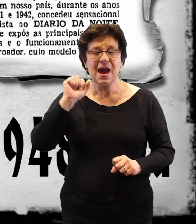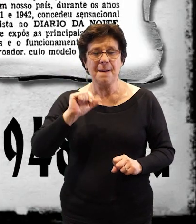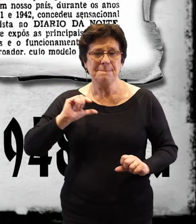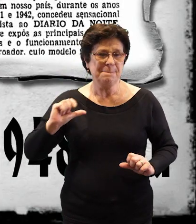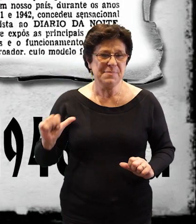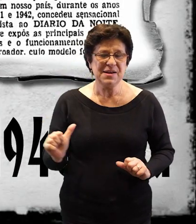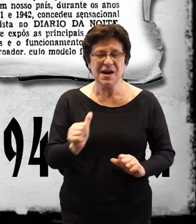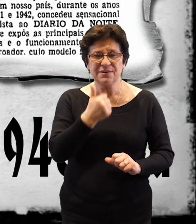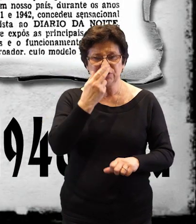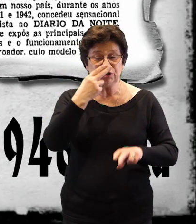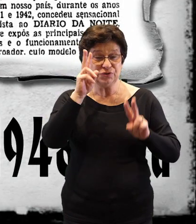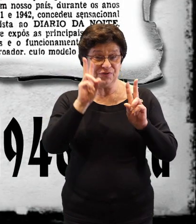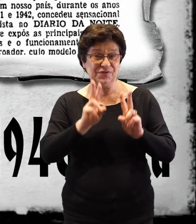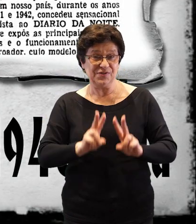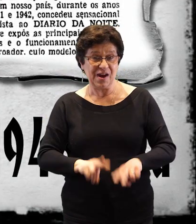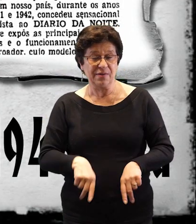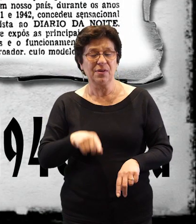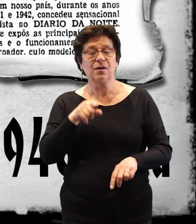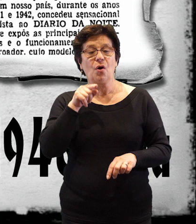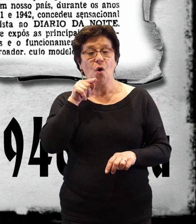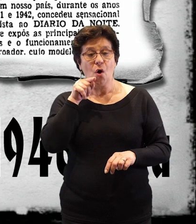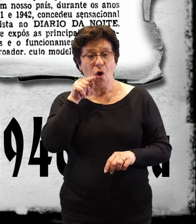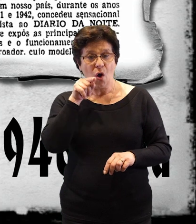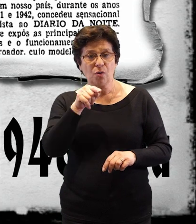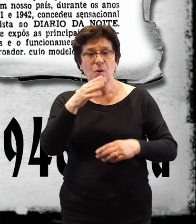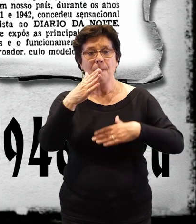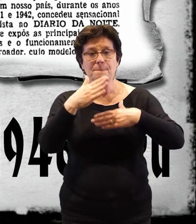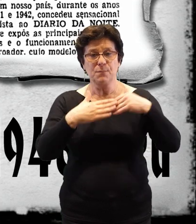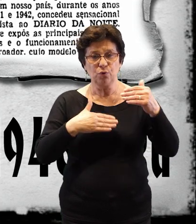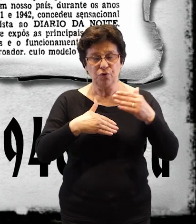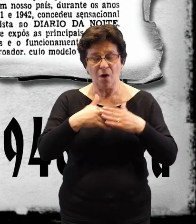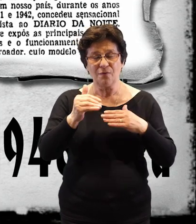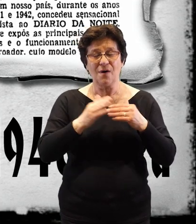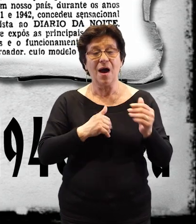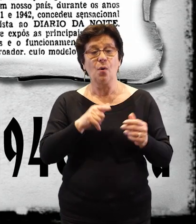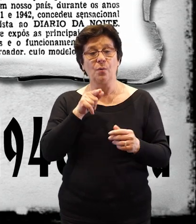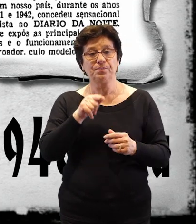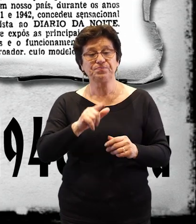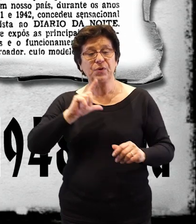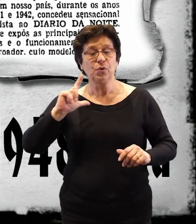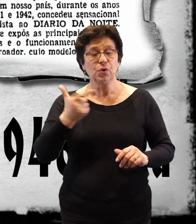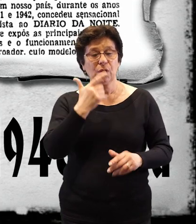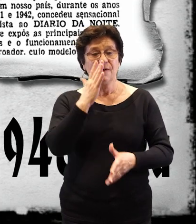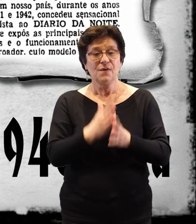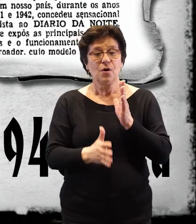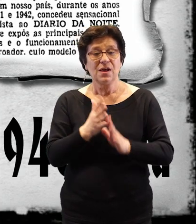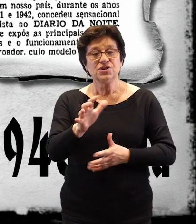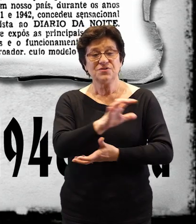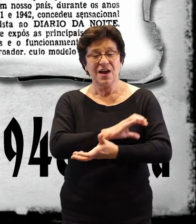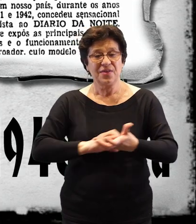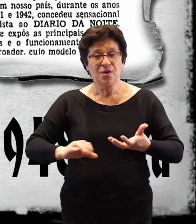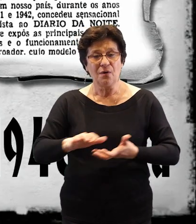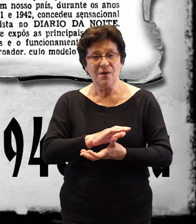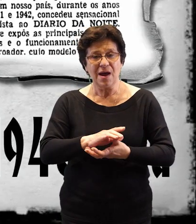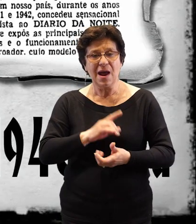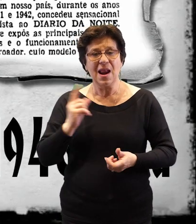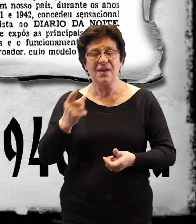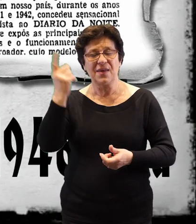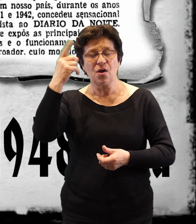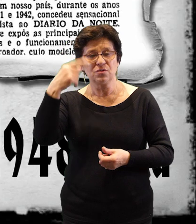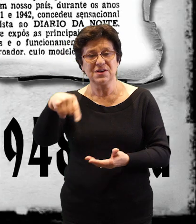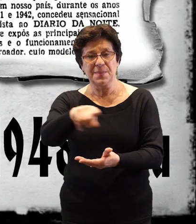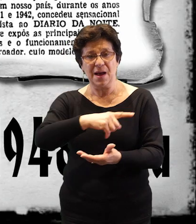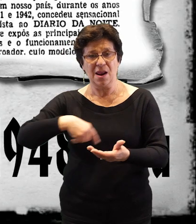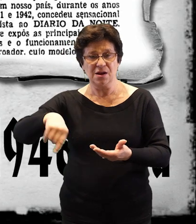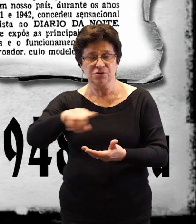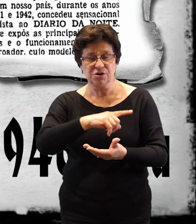ja natrafiłem, który twierdzi, że on zbudował w czasie II wojny światowej w Niemczech latające talerze. On jest w prasie